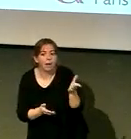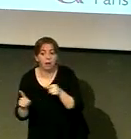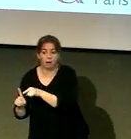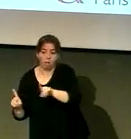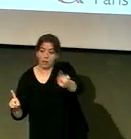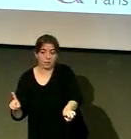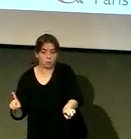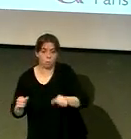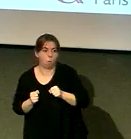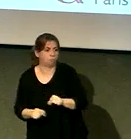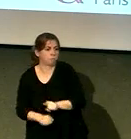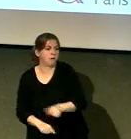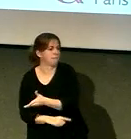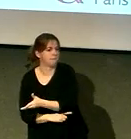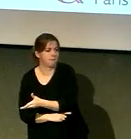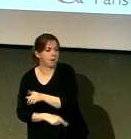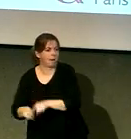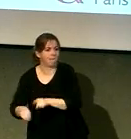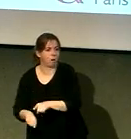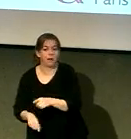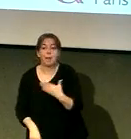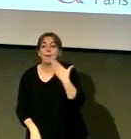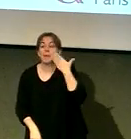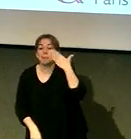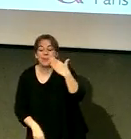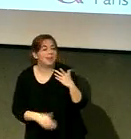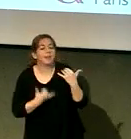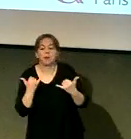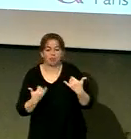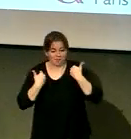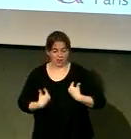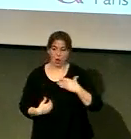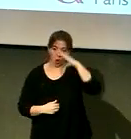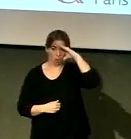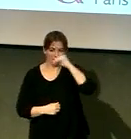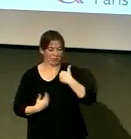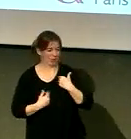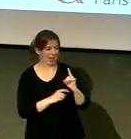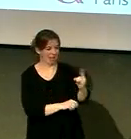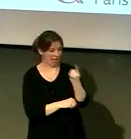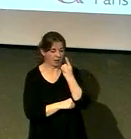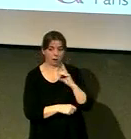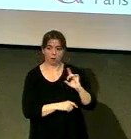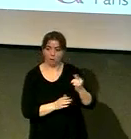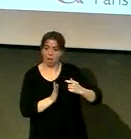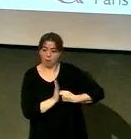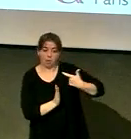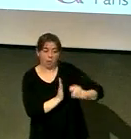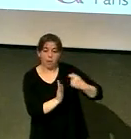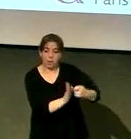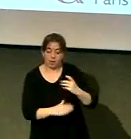un signe d'alerte, c'est les fausses couches répétées, c'est les IVG répétées, c'est les IMG